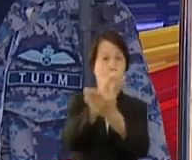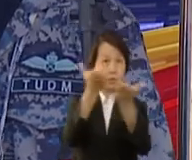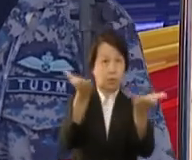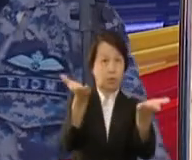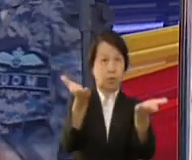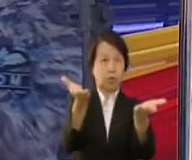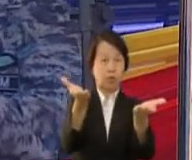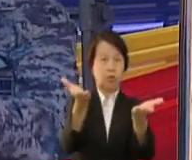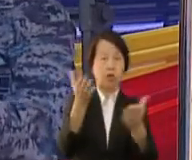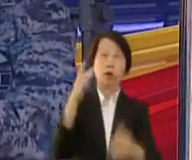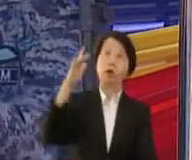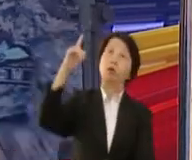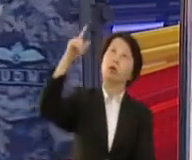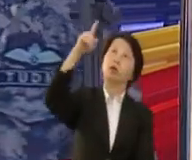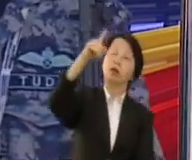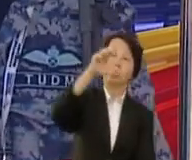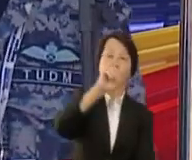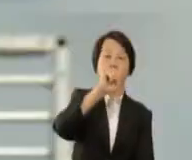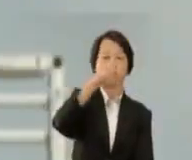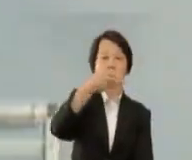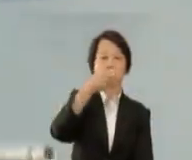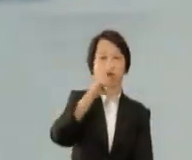anda pesawat Sukhoi